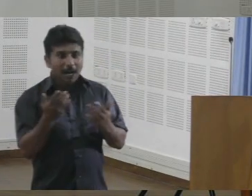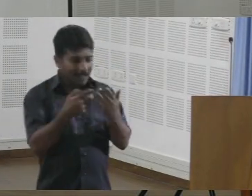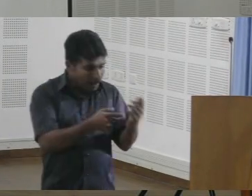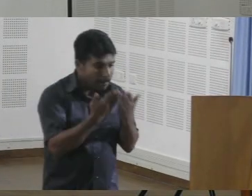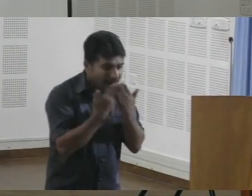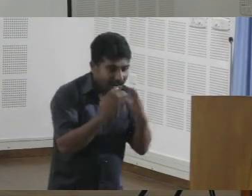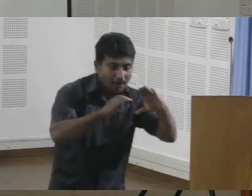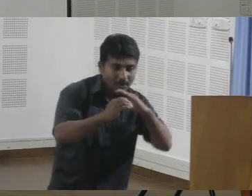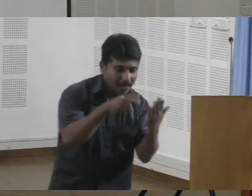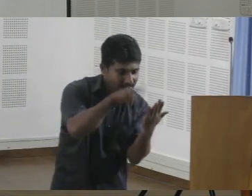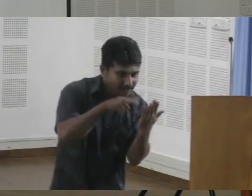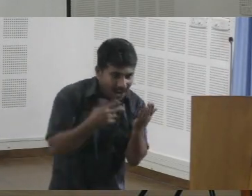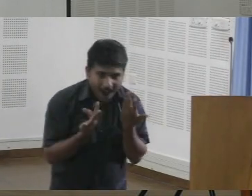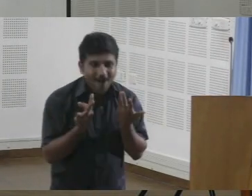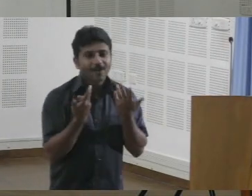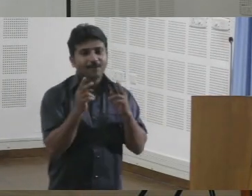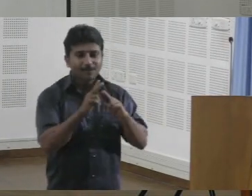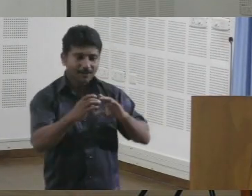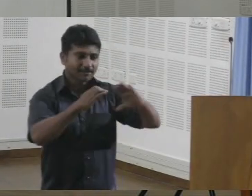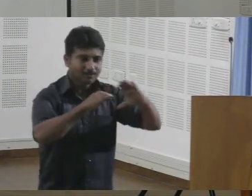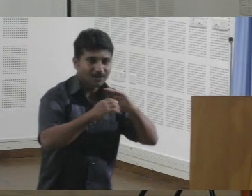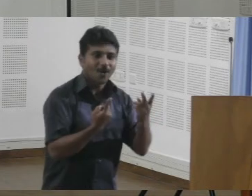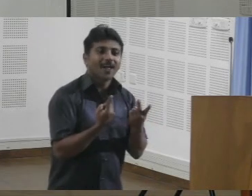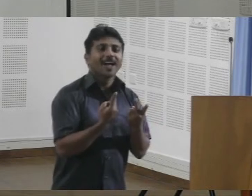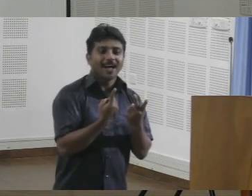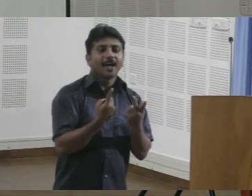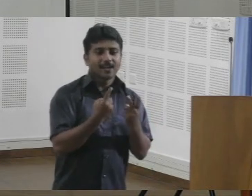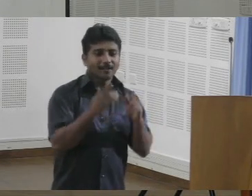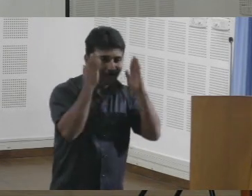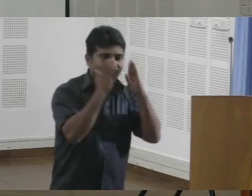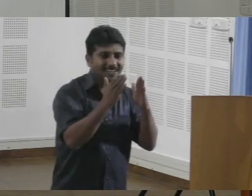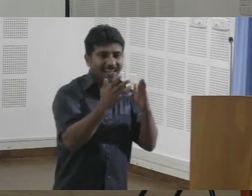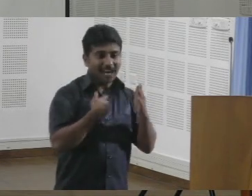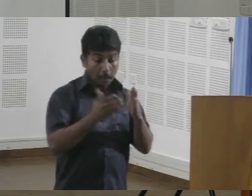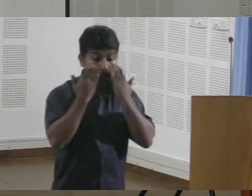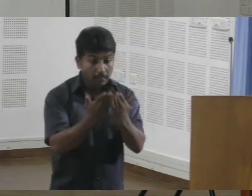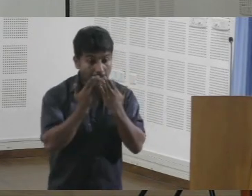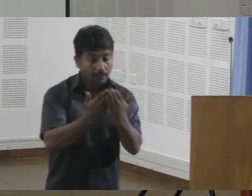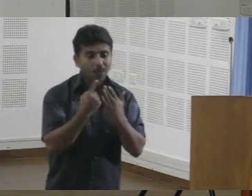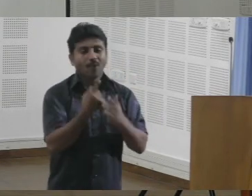കമ്മ്യൂണിക്കേഷൻ ആവശ്യങ്ങൾക്കുള്ള വേർഡ്സും, അങ്ങനെയാണ് ഞാൻ കൂടുതൽ ഫോക്കസ് ചെയ്തത്.